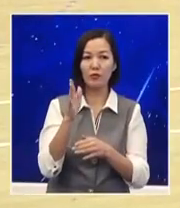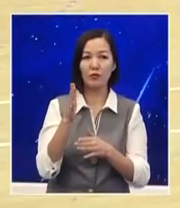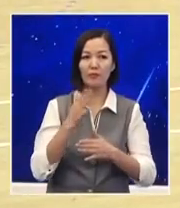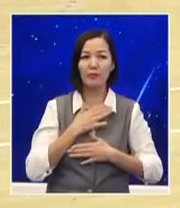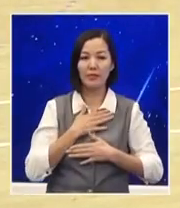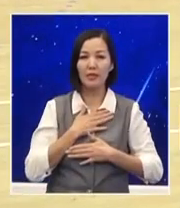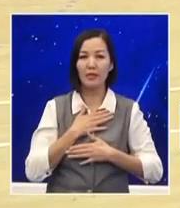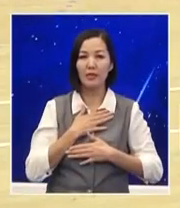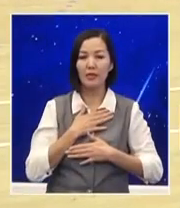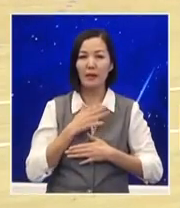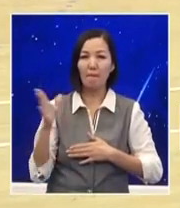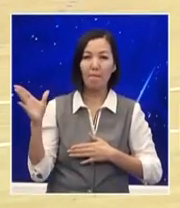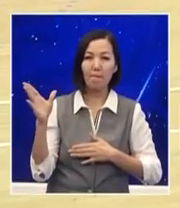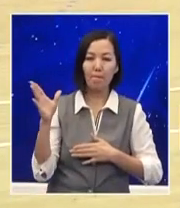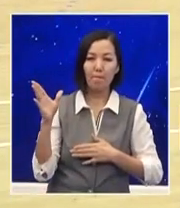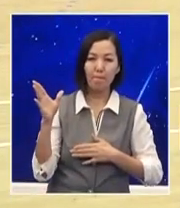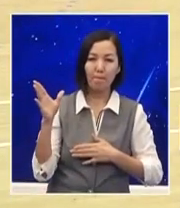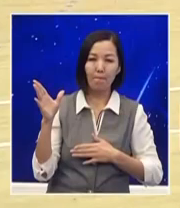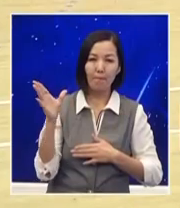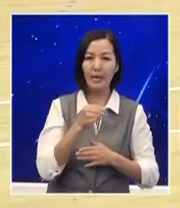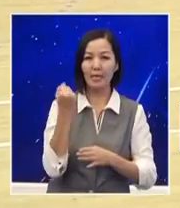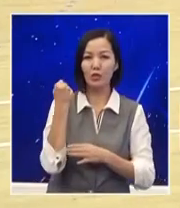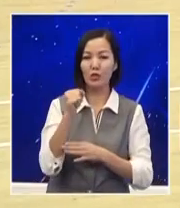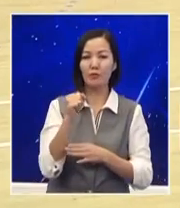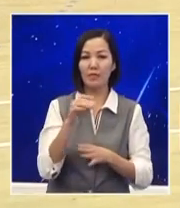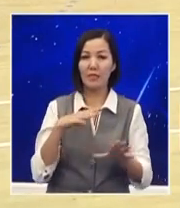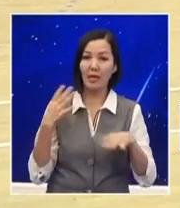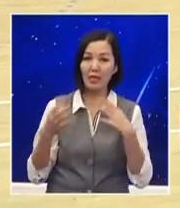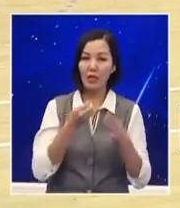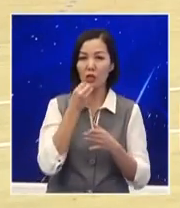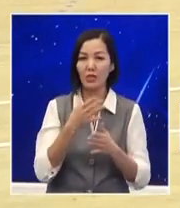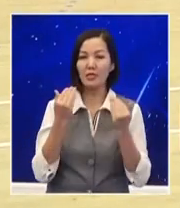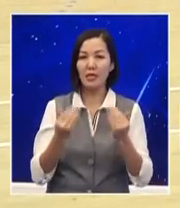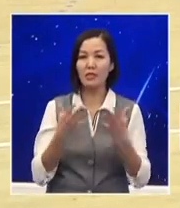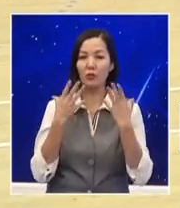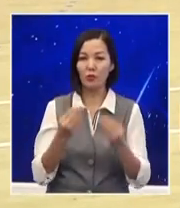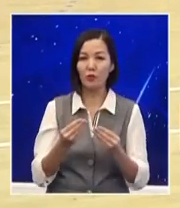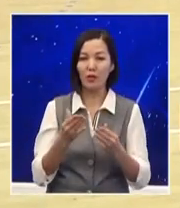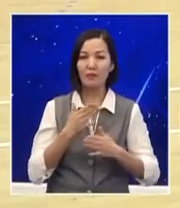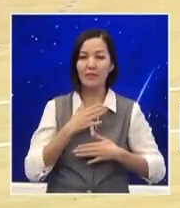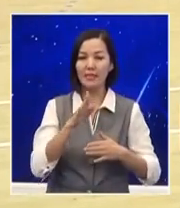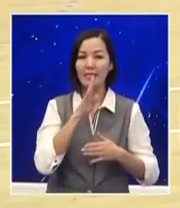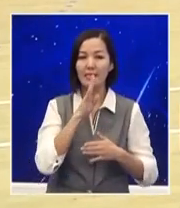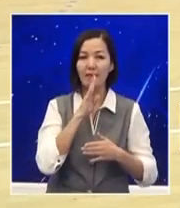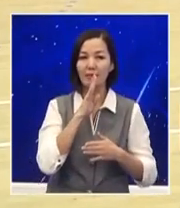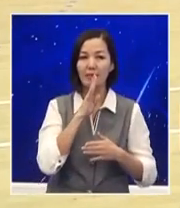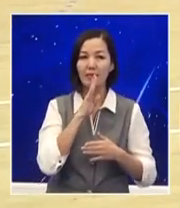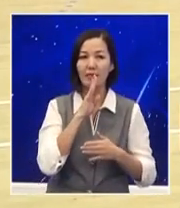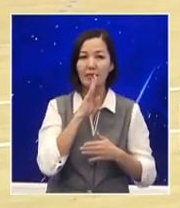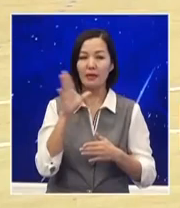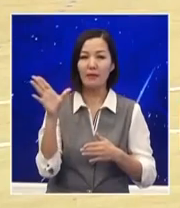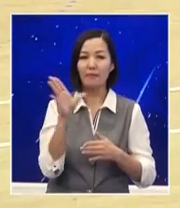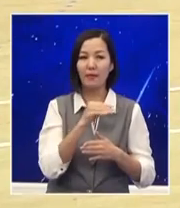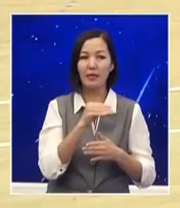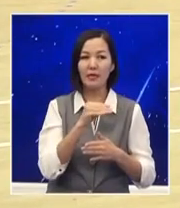енді ешкім ұтамайды. Қыздардың дайындығы өте жақсы. Қазіргі уақытта енді біздің қыздарымыз барлығы